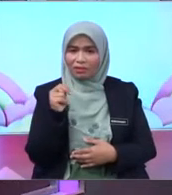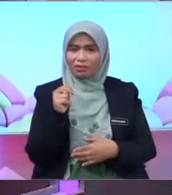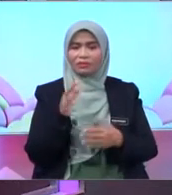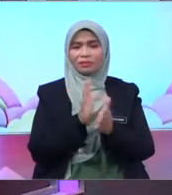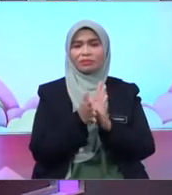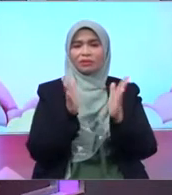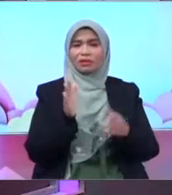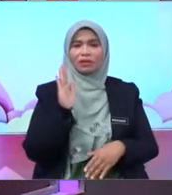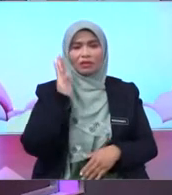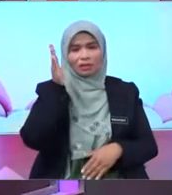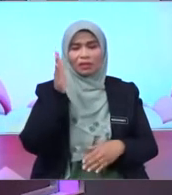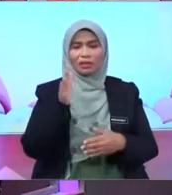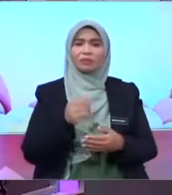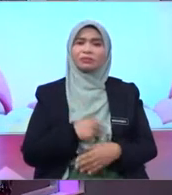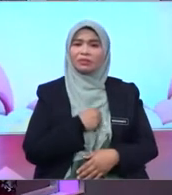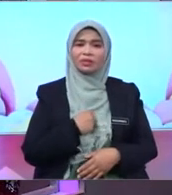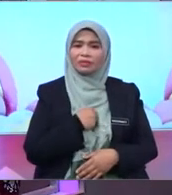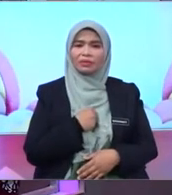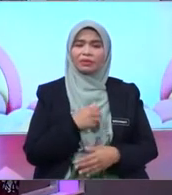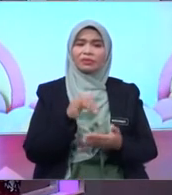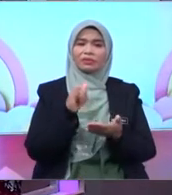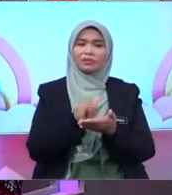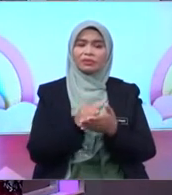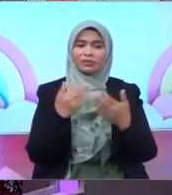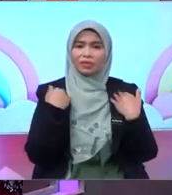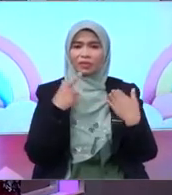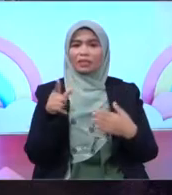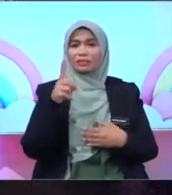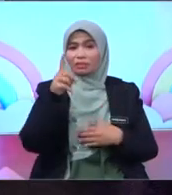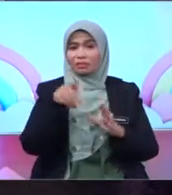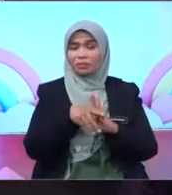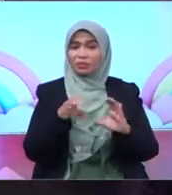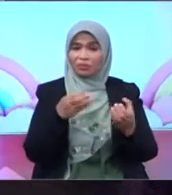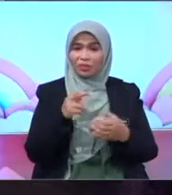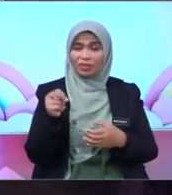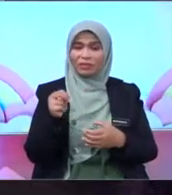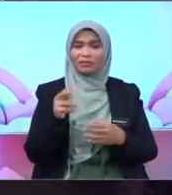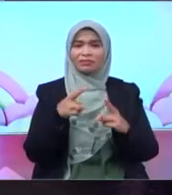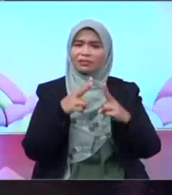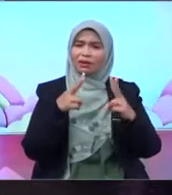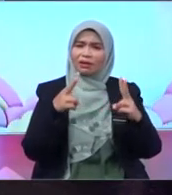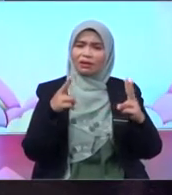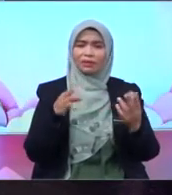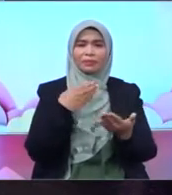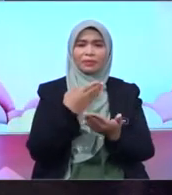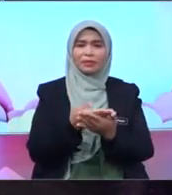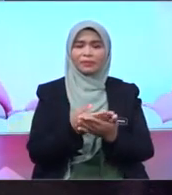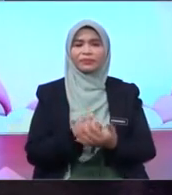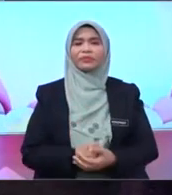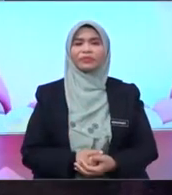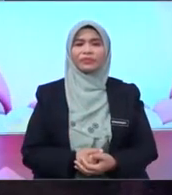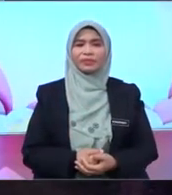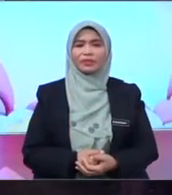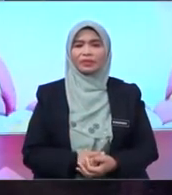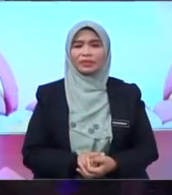memaafkan 121 perbuatan yang sangat baik dan meminta maaf itu hanya dapat menebus kesilapan City lah